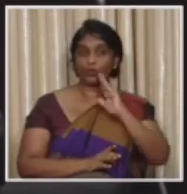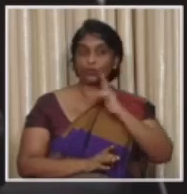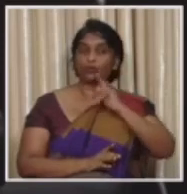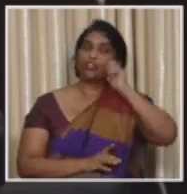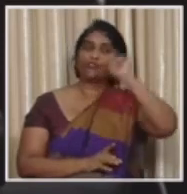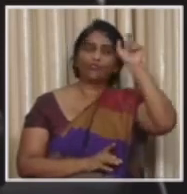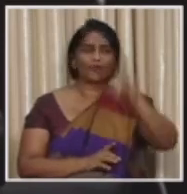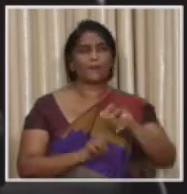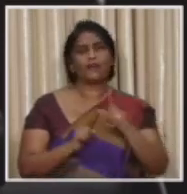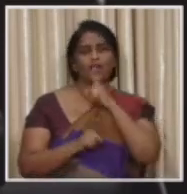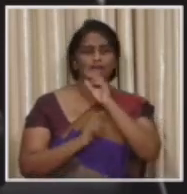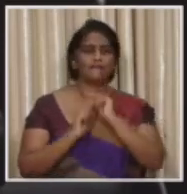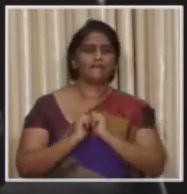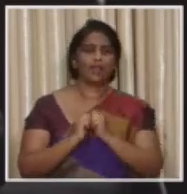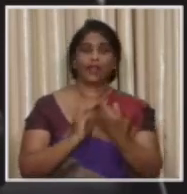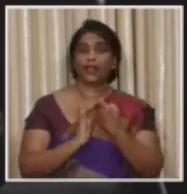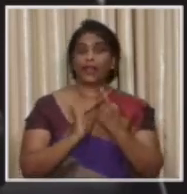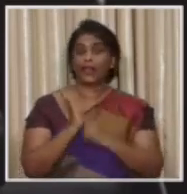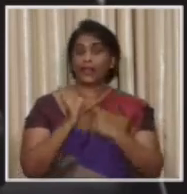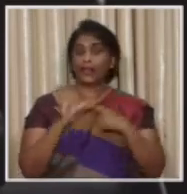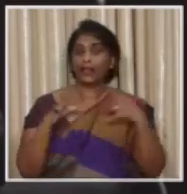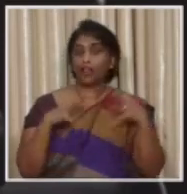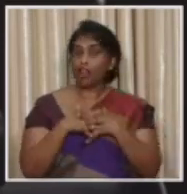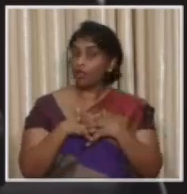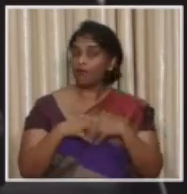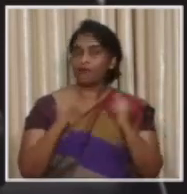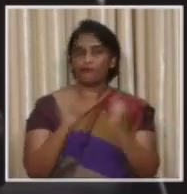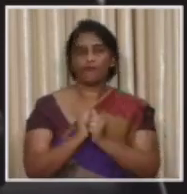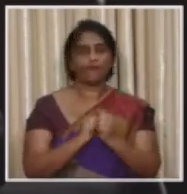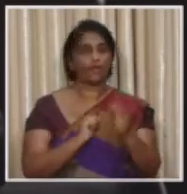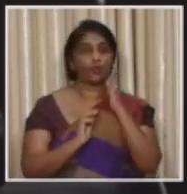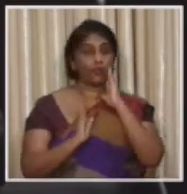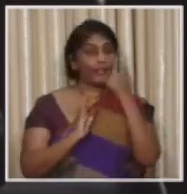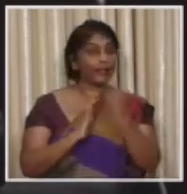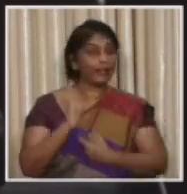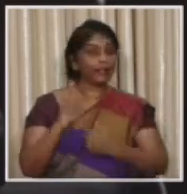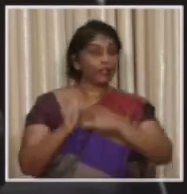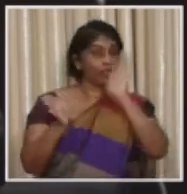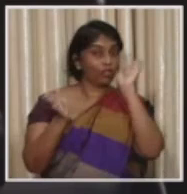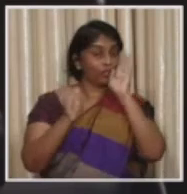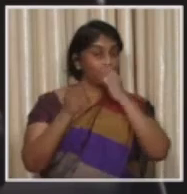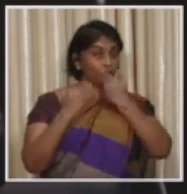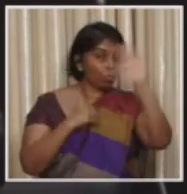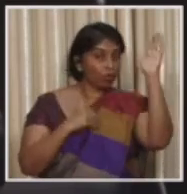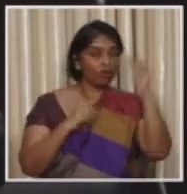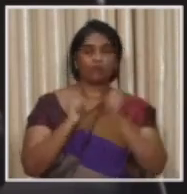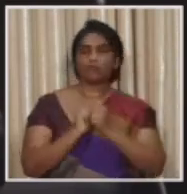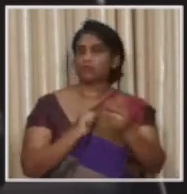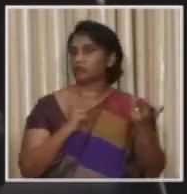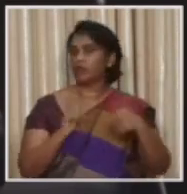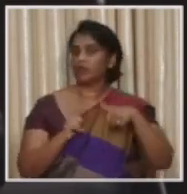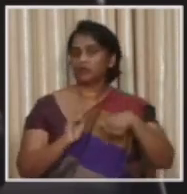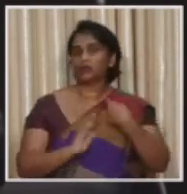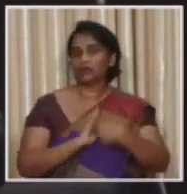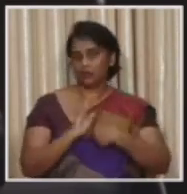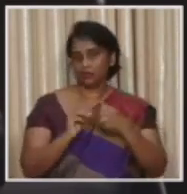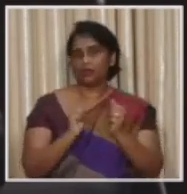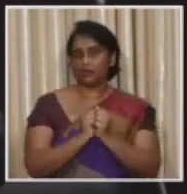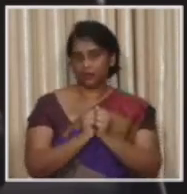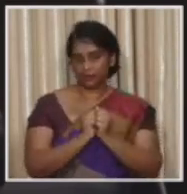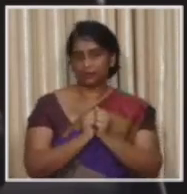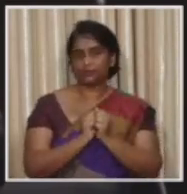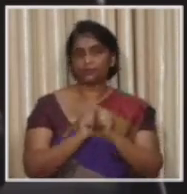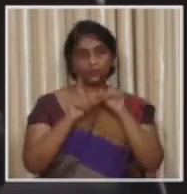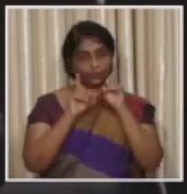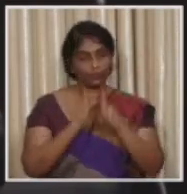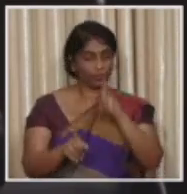මිනිහෙක් කියලා කිව්වට වැඩක් නැහැ. නීතිය ක්‍රියාත්මක වෙන්නේ නැහැ සුද්දා පිටරට කියලා එකෙන් අයින් කරන්න. ඒක තමයි මේ රටේ අද සිද්ධ වෙන කාරණා. දැන්